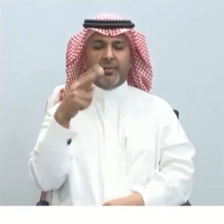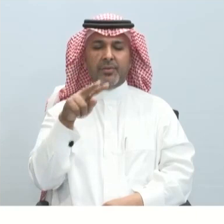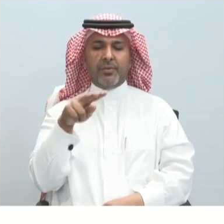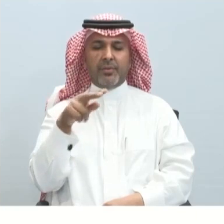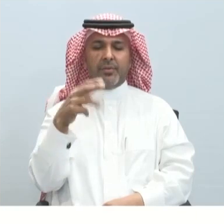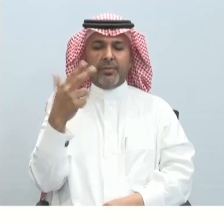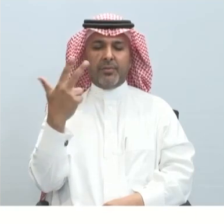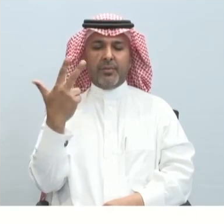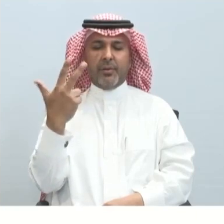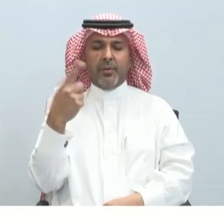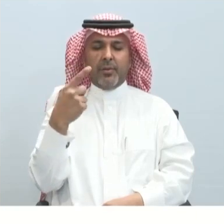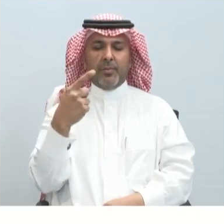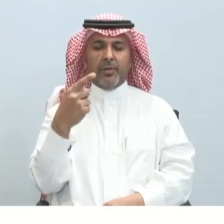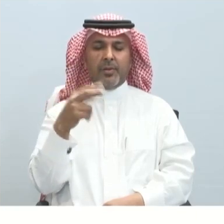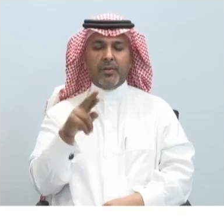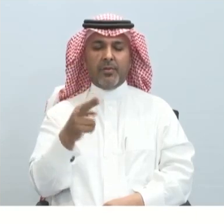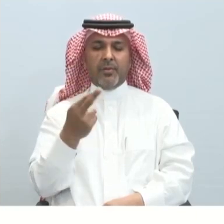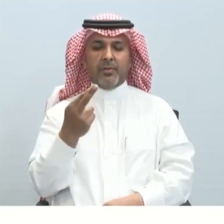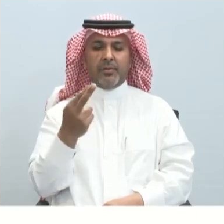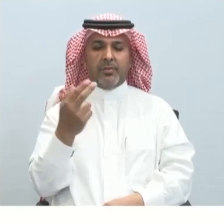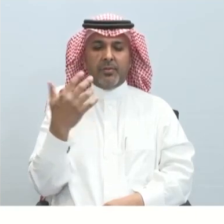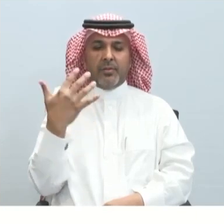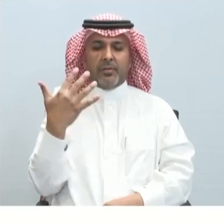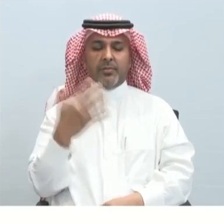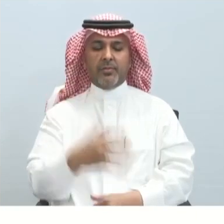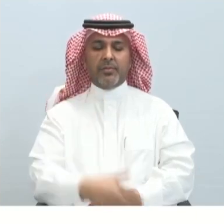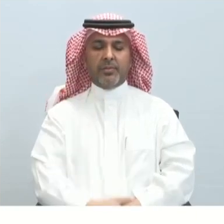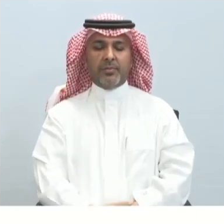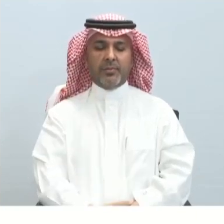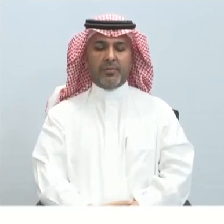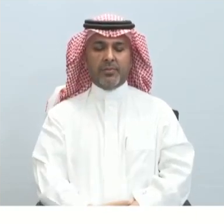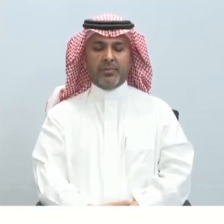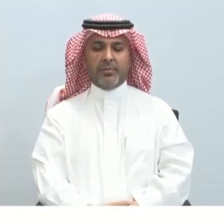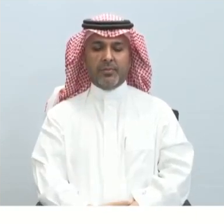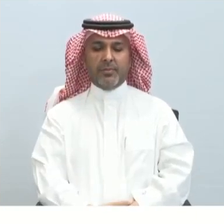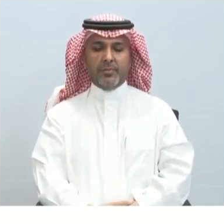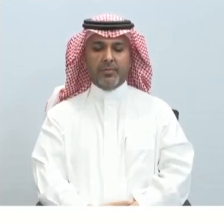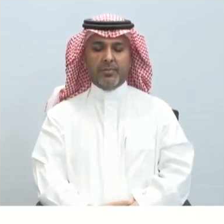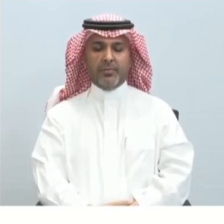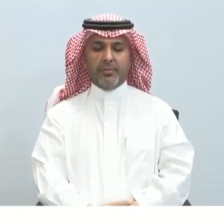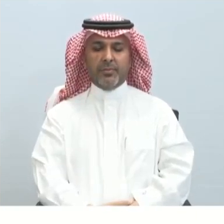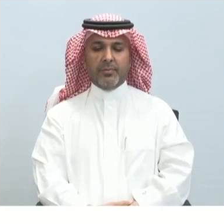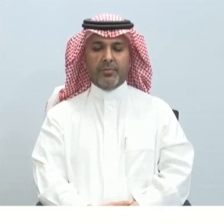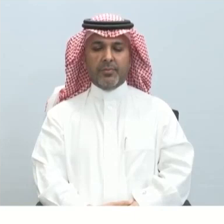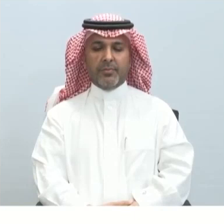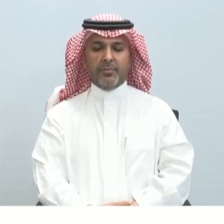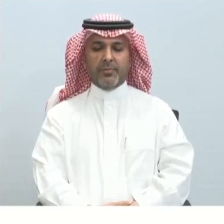وثلاثه ونصف تقريبا فبالتالي حنقول 19,318